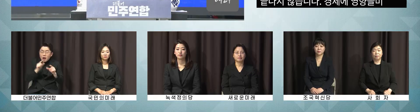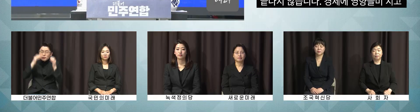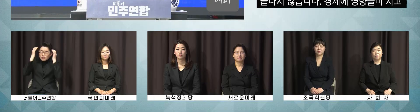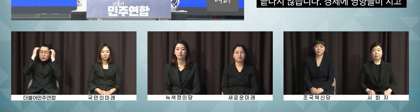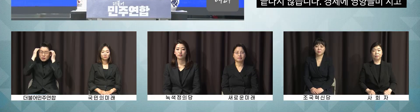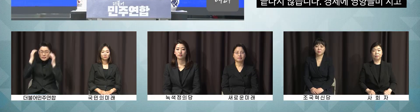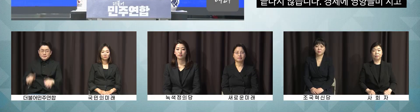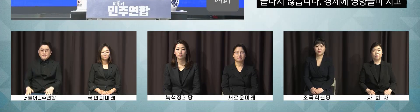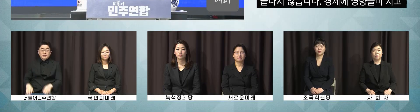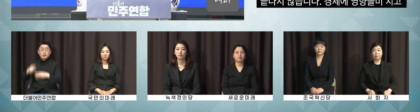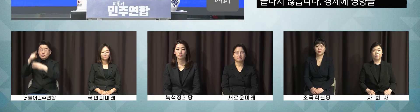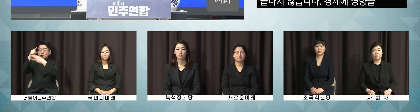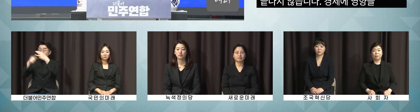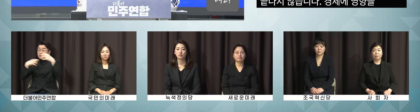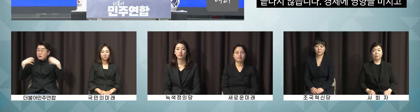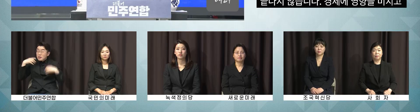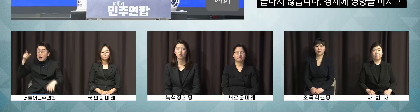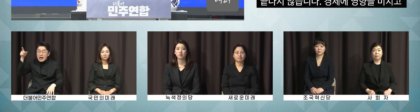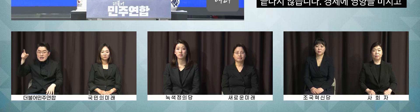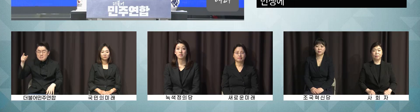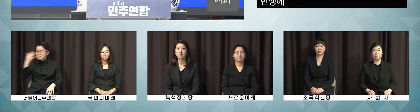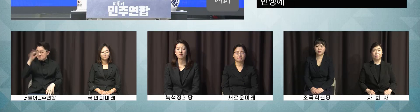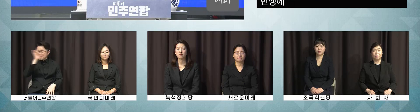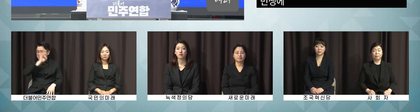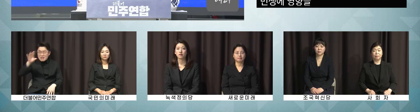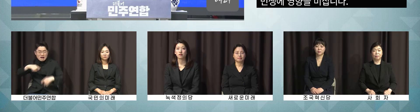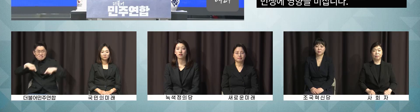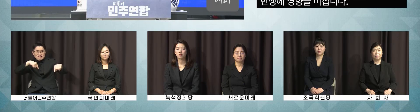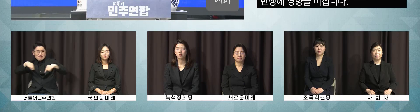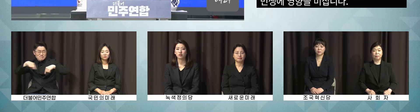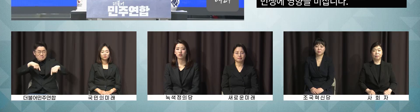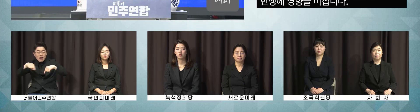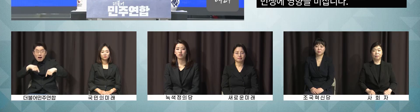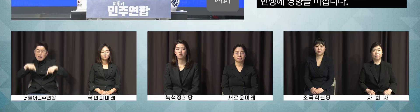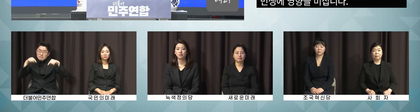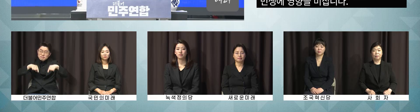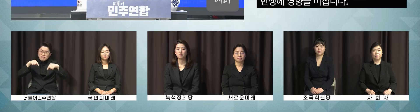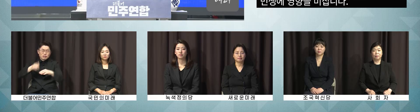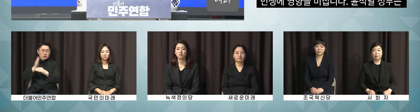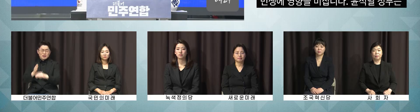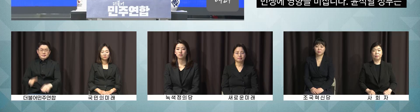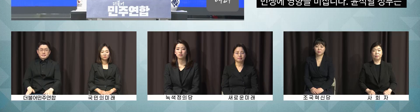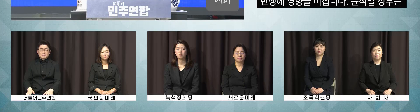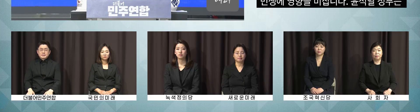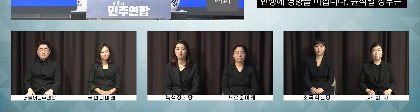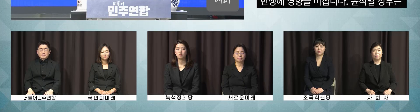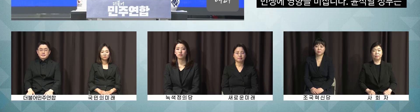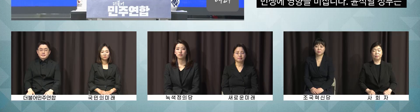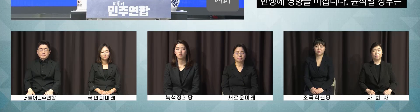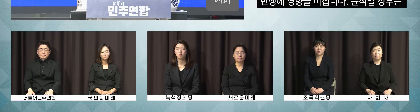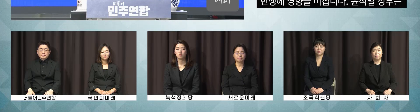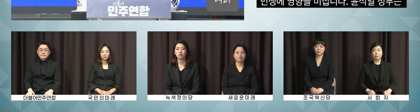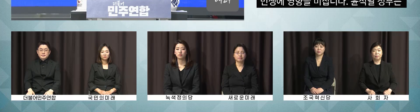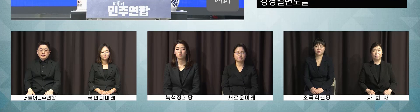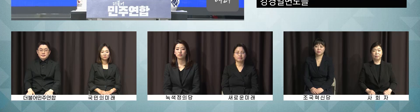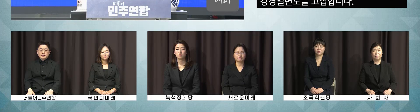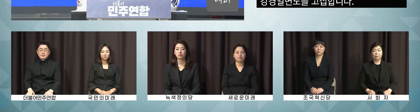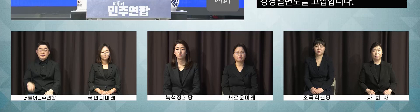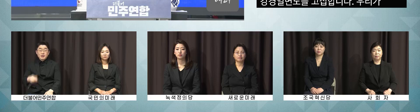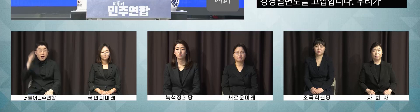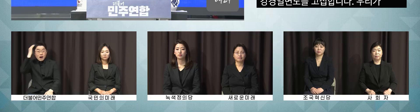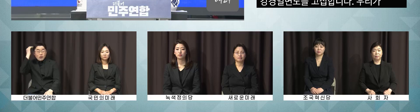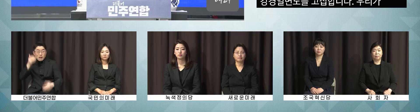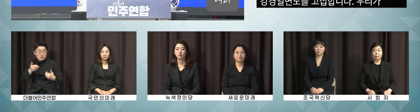있습니다. 윤석열 정부는 강경일반도의 외교 정책들을 고집하고 있습니다. 우리가 강경일반도의 정책을 한다